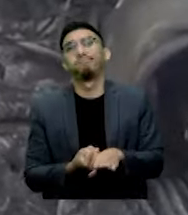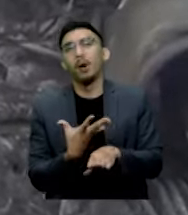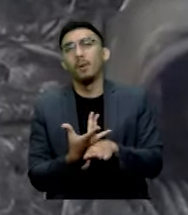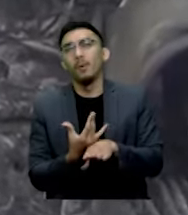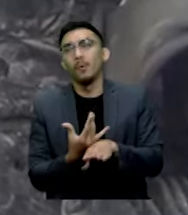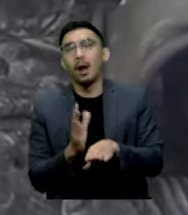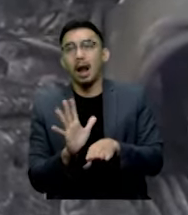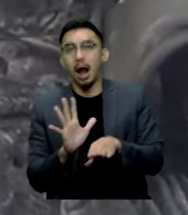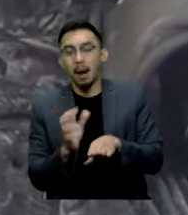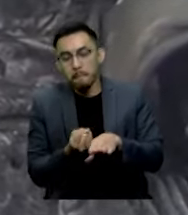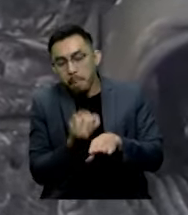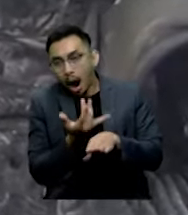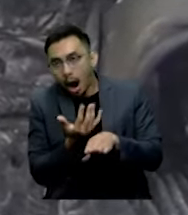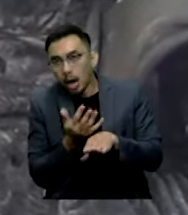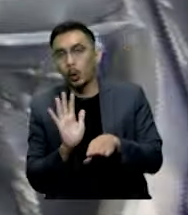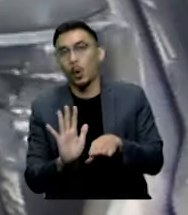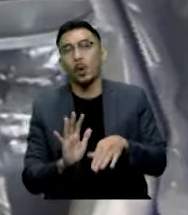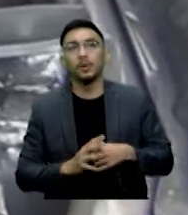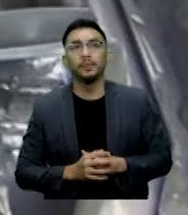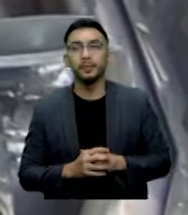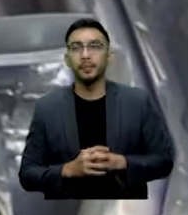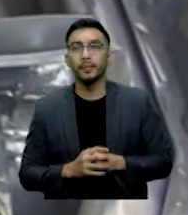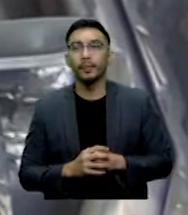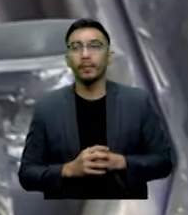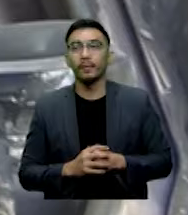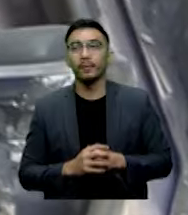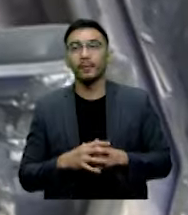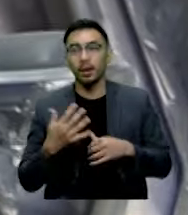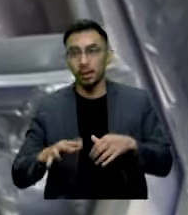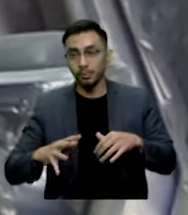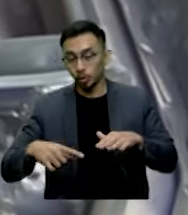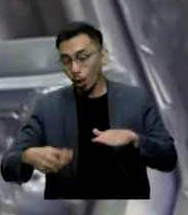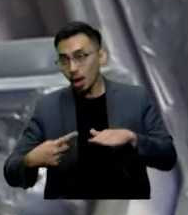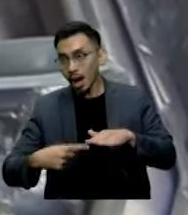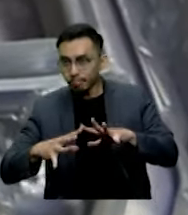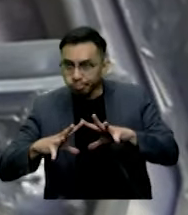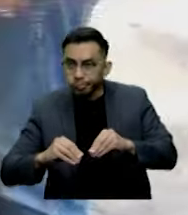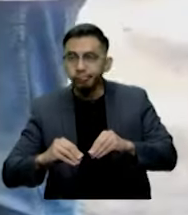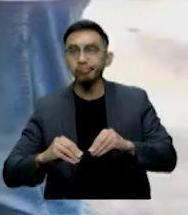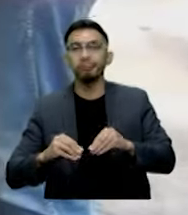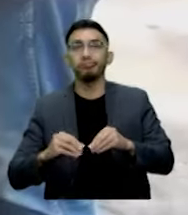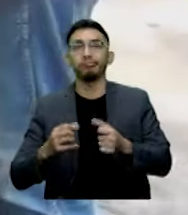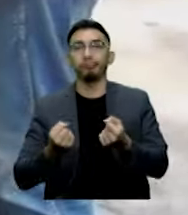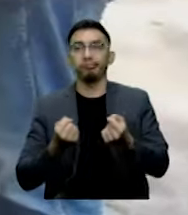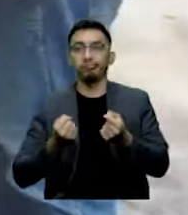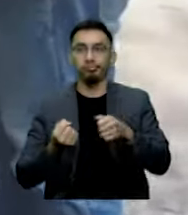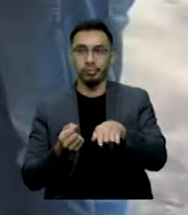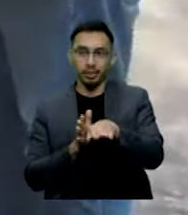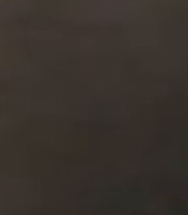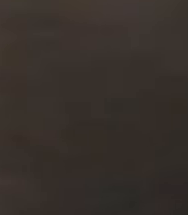api mengalami kerusakan pada roda dan bagian bumper depan. Dari Jakarta, Rani Sanjaya, iNews,